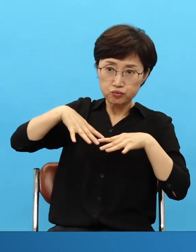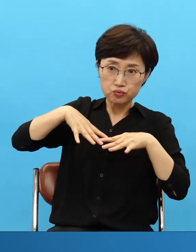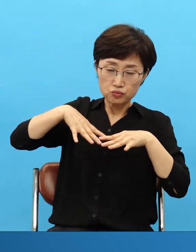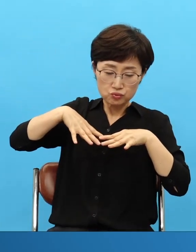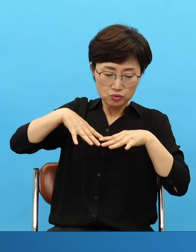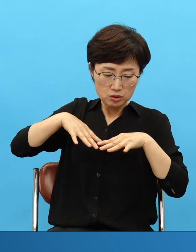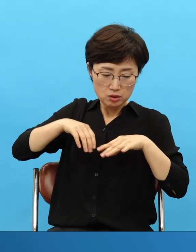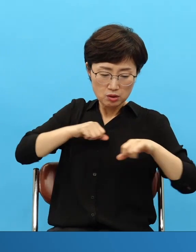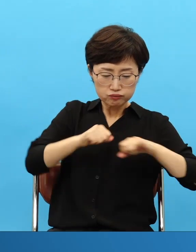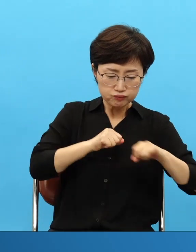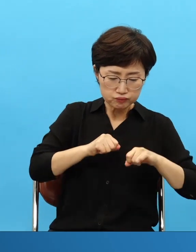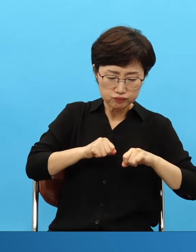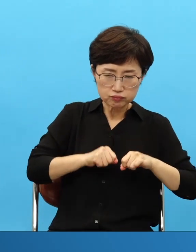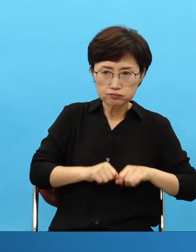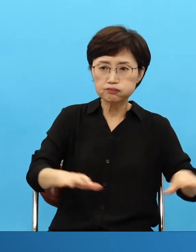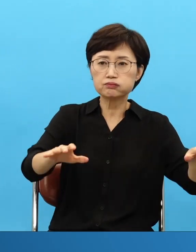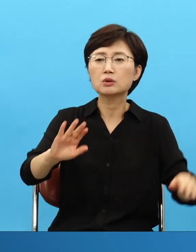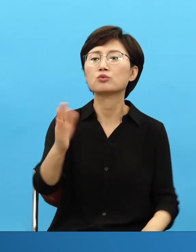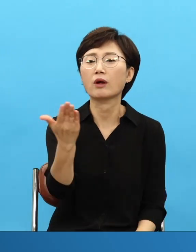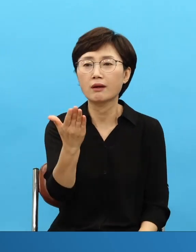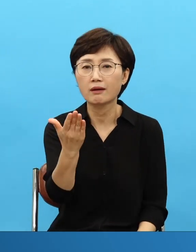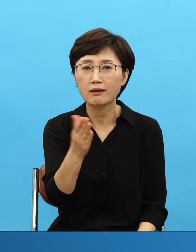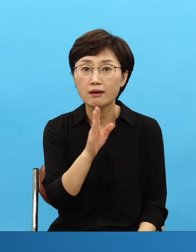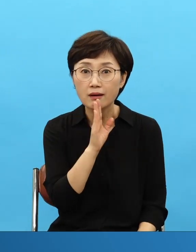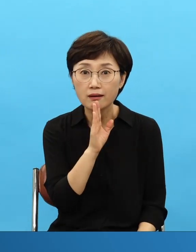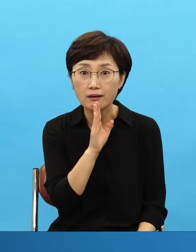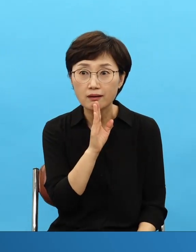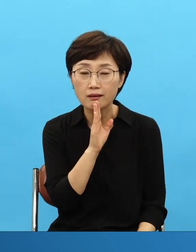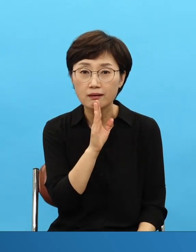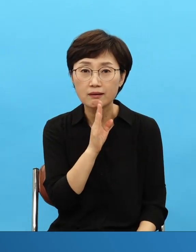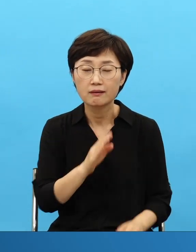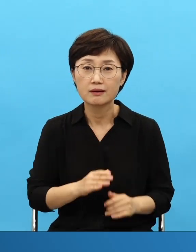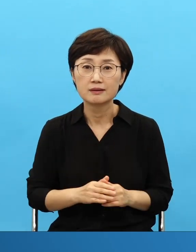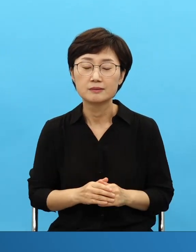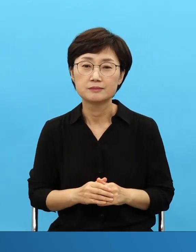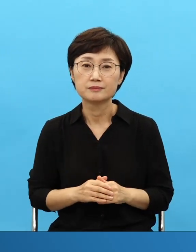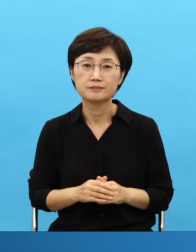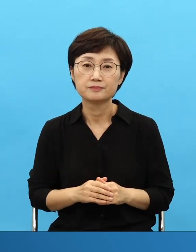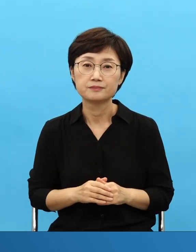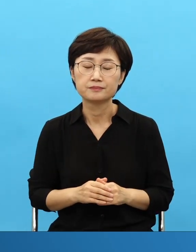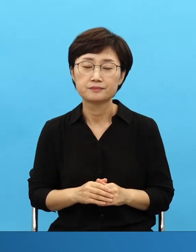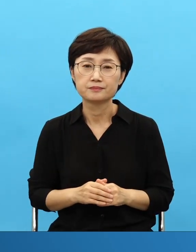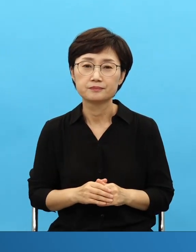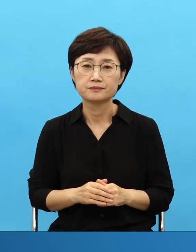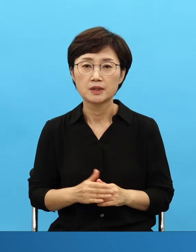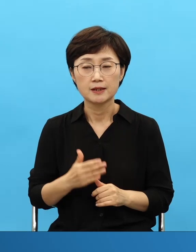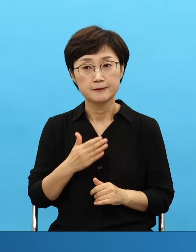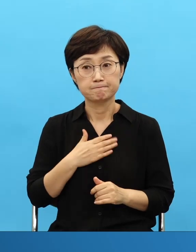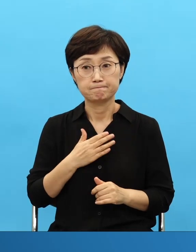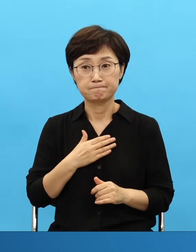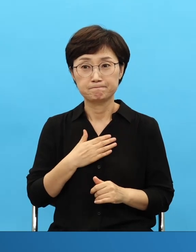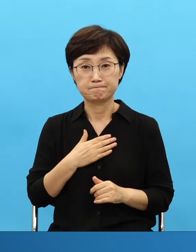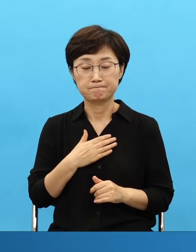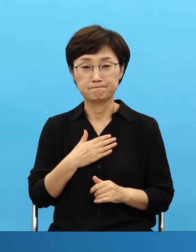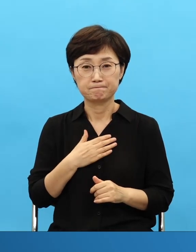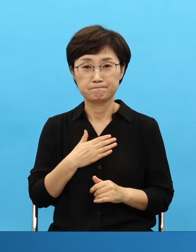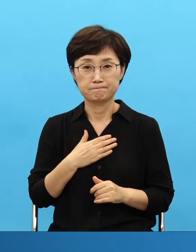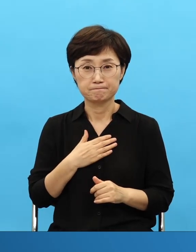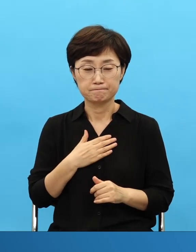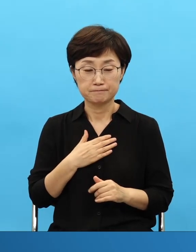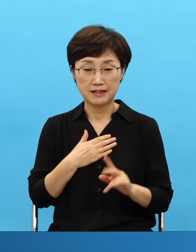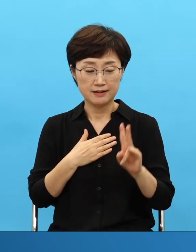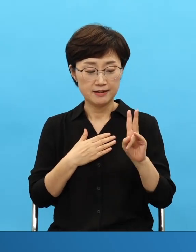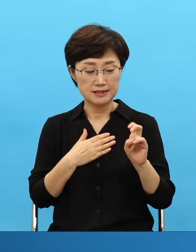are embedded in our brains, it moves our entire physical body. 저는 그 24